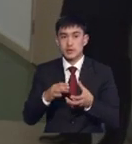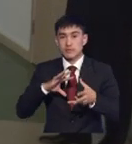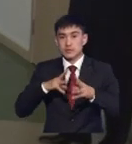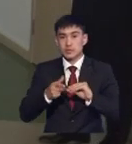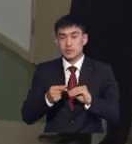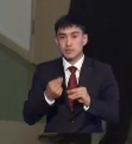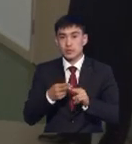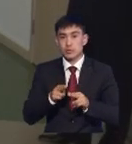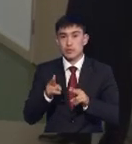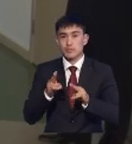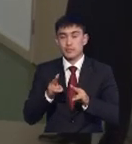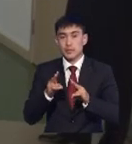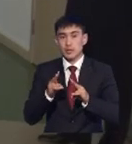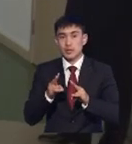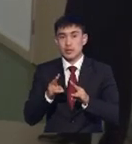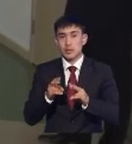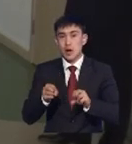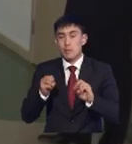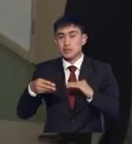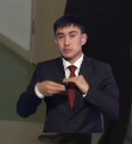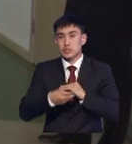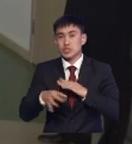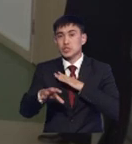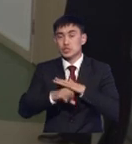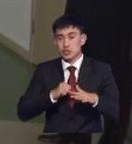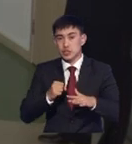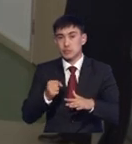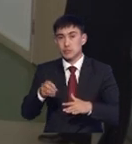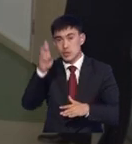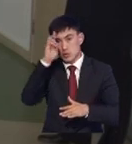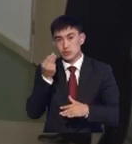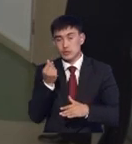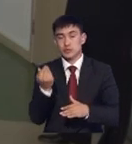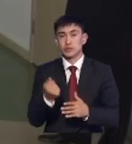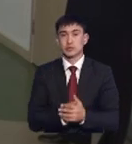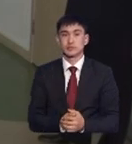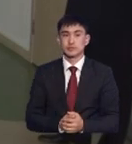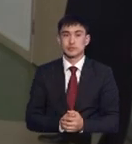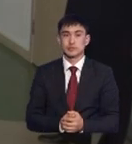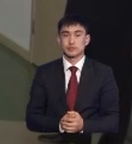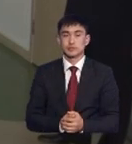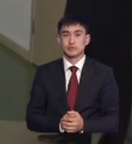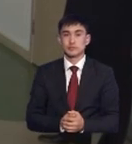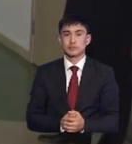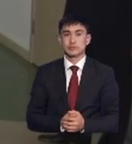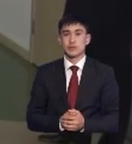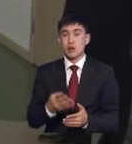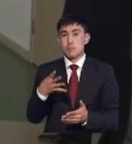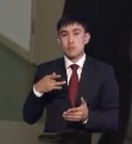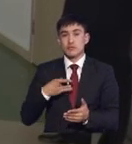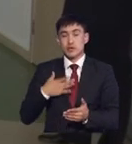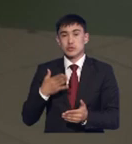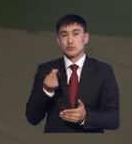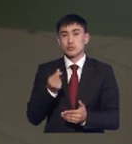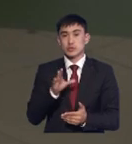которые приводят к коррупционным рискам и хищению и злоупотреблениям путем присвоения бюджетных